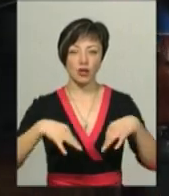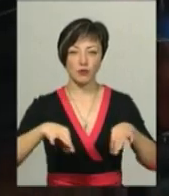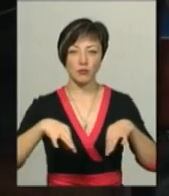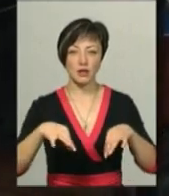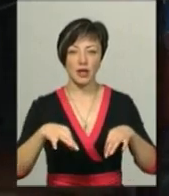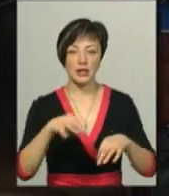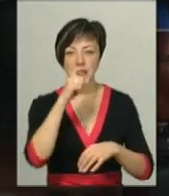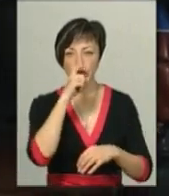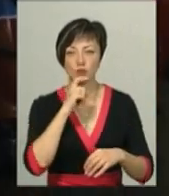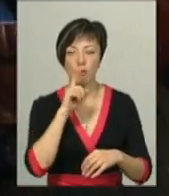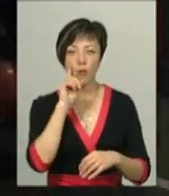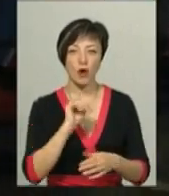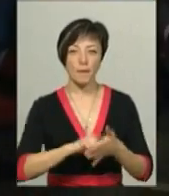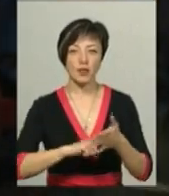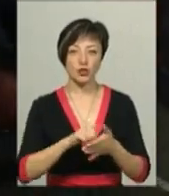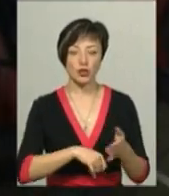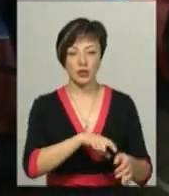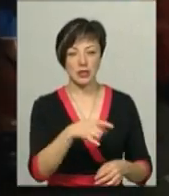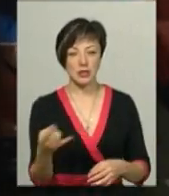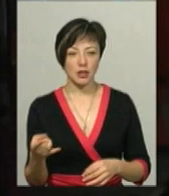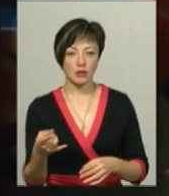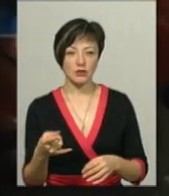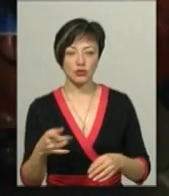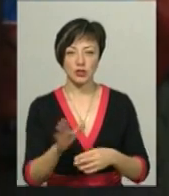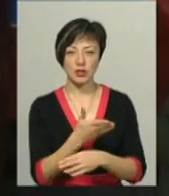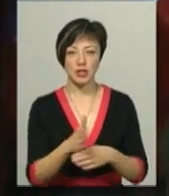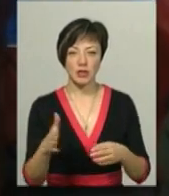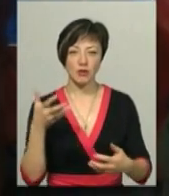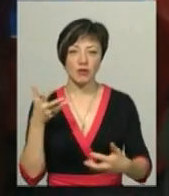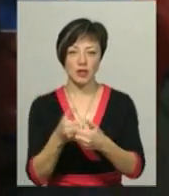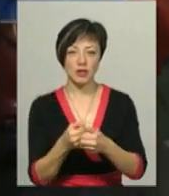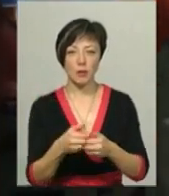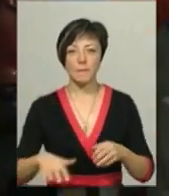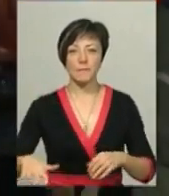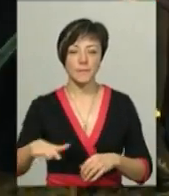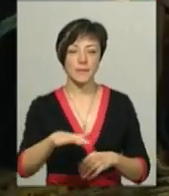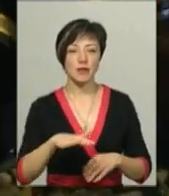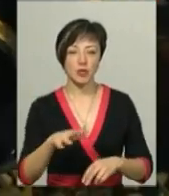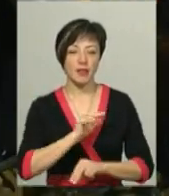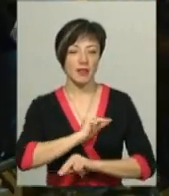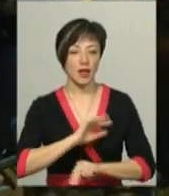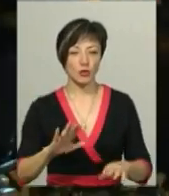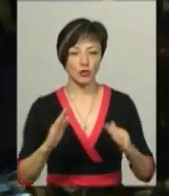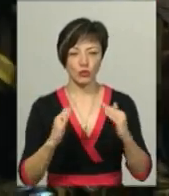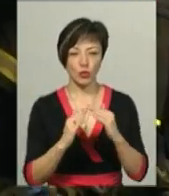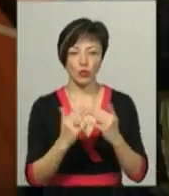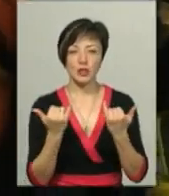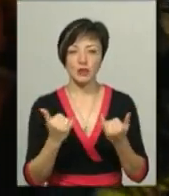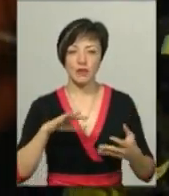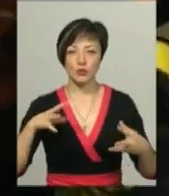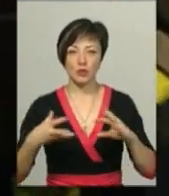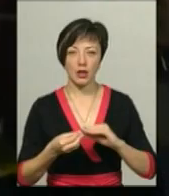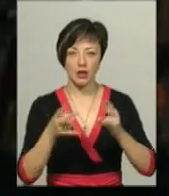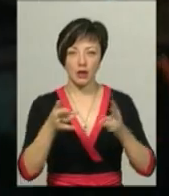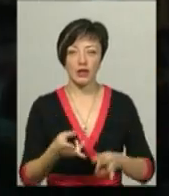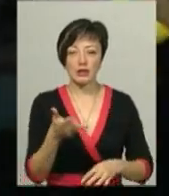з незрозумілих поки причин з'їхав з проїзної частини та врізався у приміщення недіючої споруди. Внаслідок аварії троє